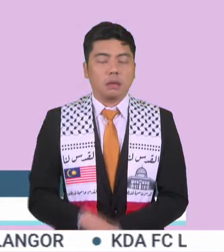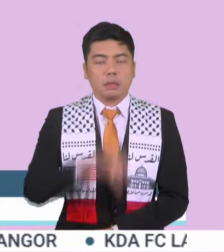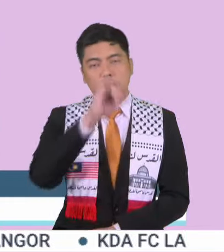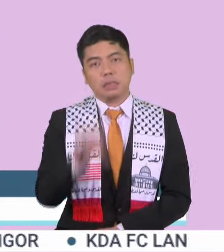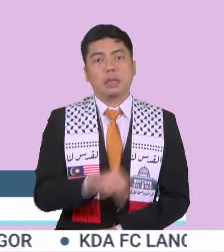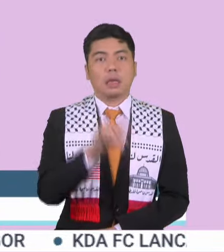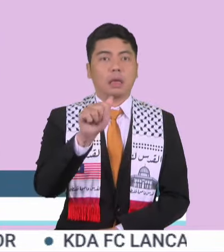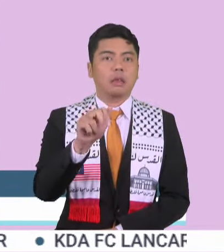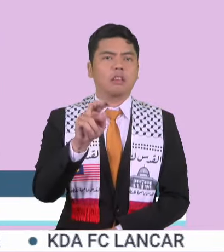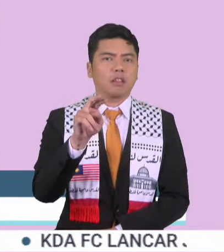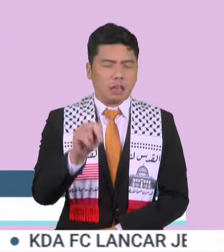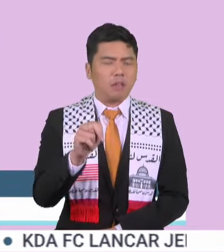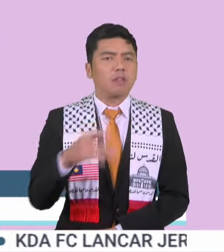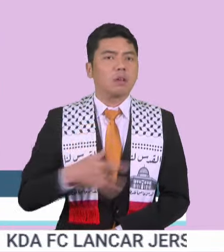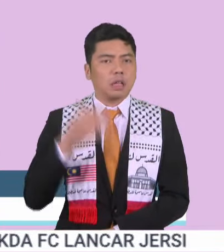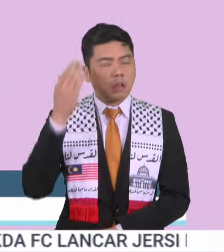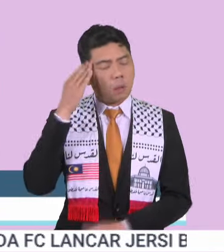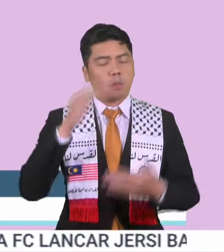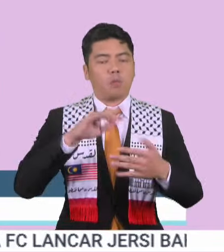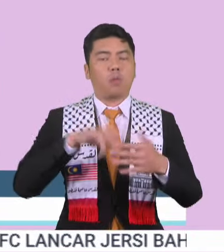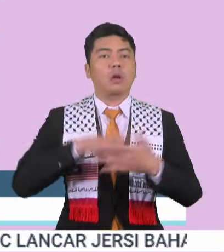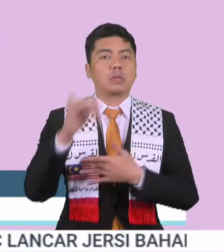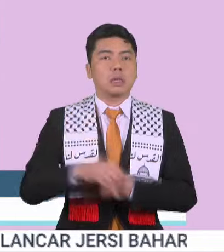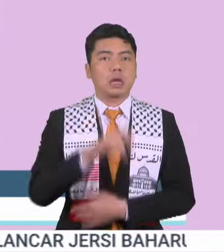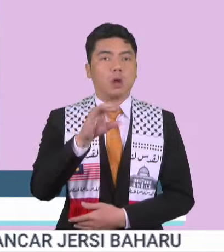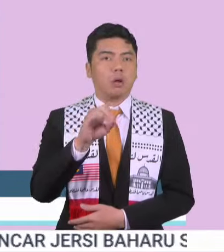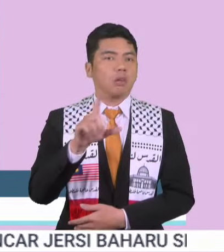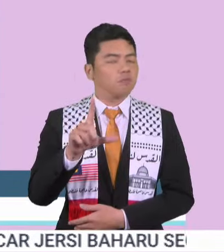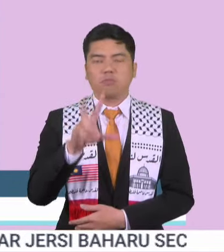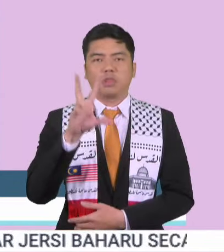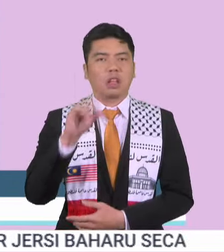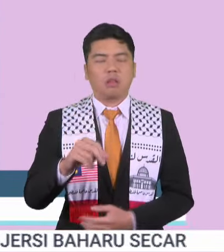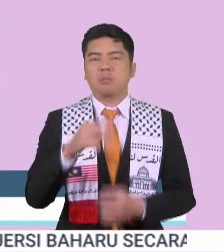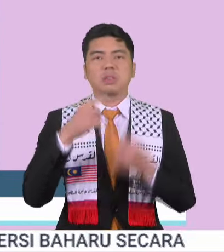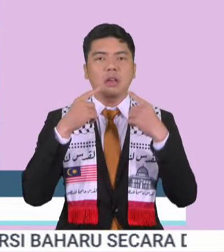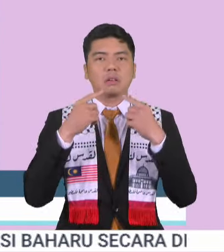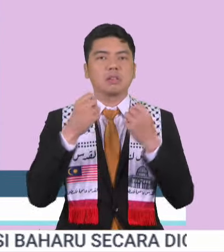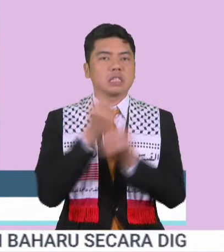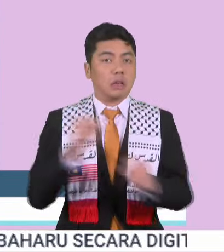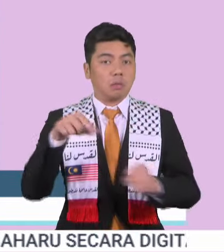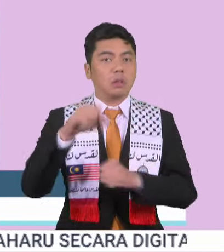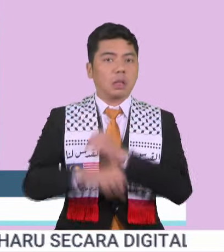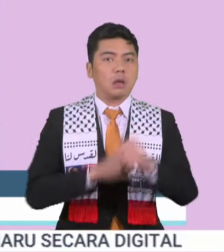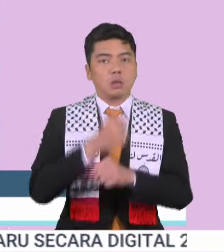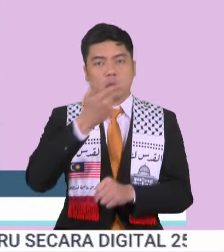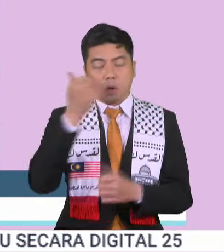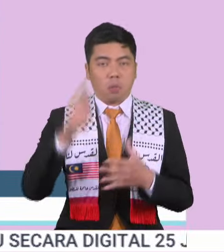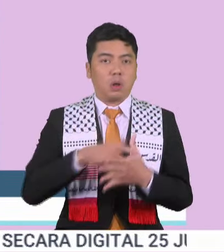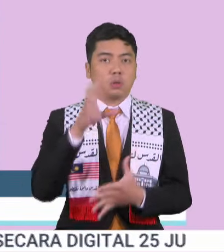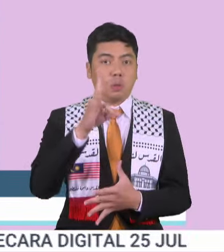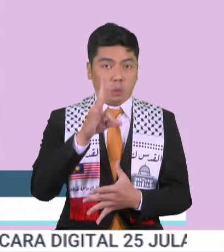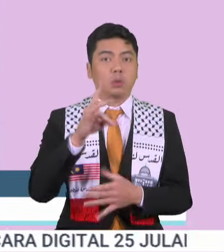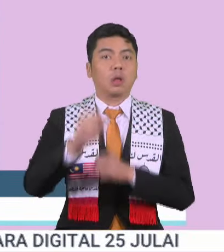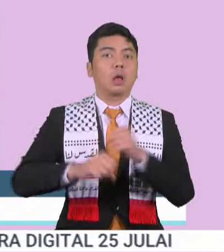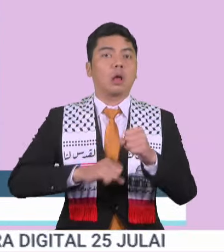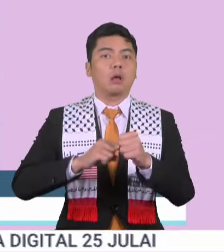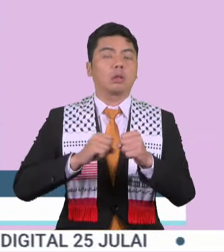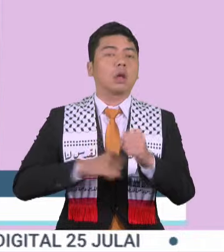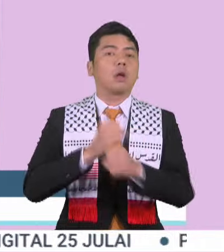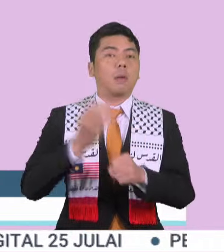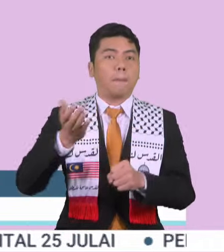Jabatan Audit Negara berpendapat projek ROL tidak akan berjaya disiapkan tahun ini. Ini memandangkan sehingga Julai